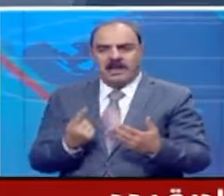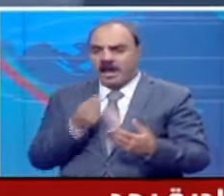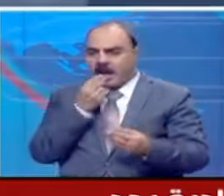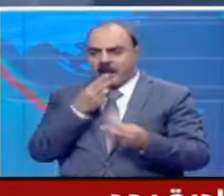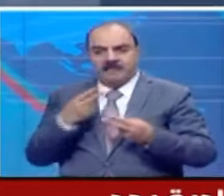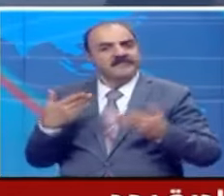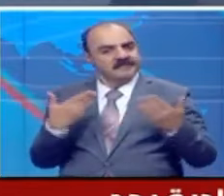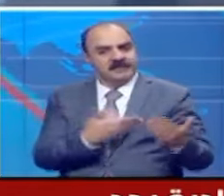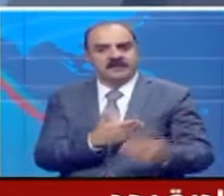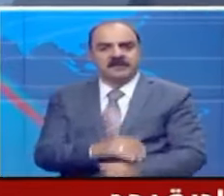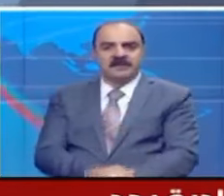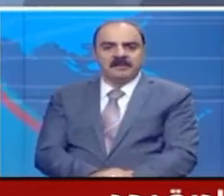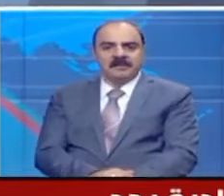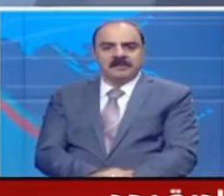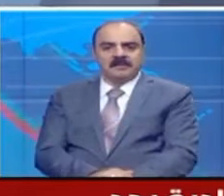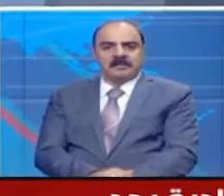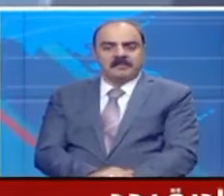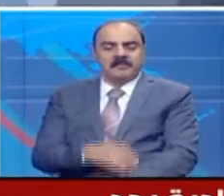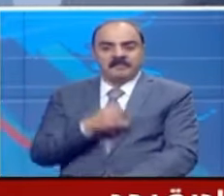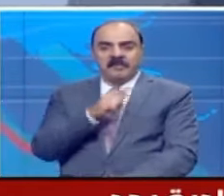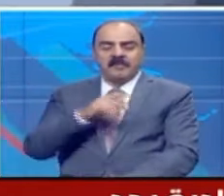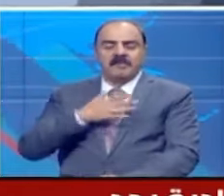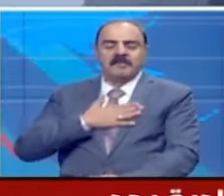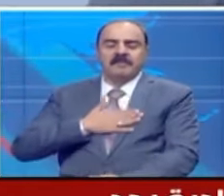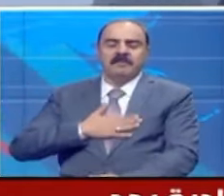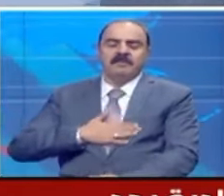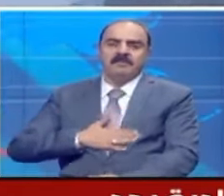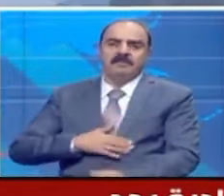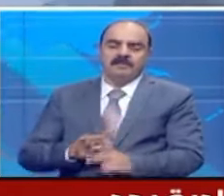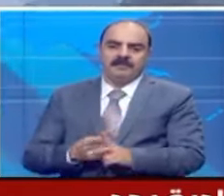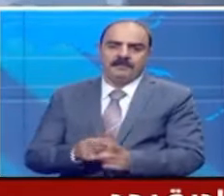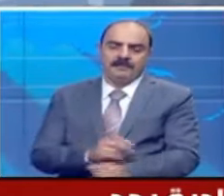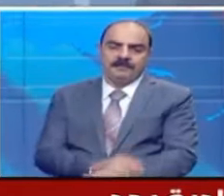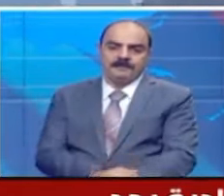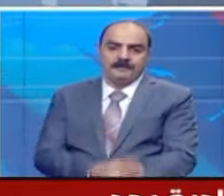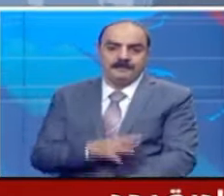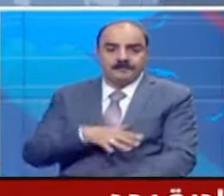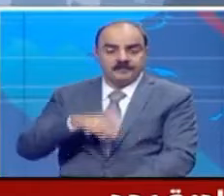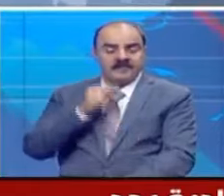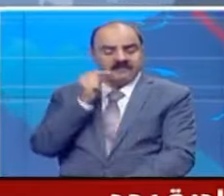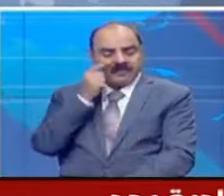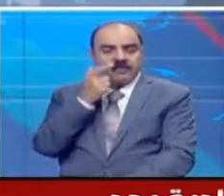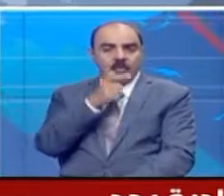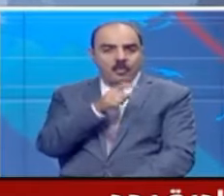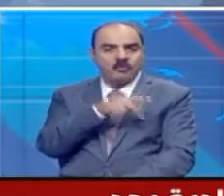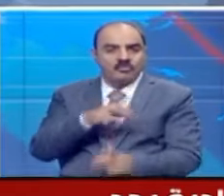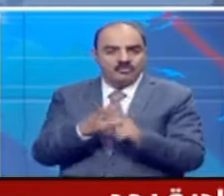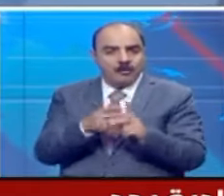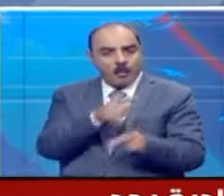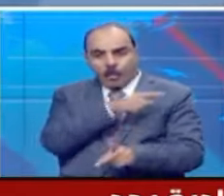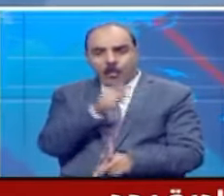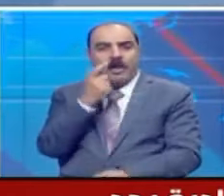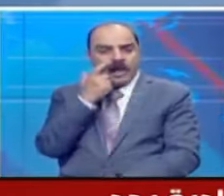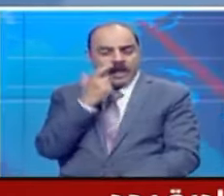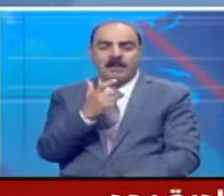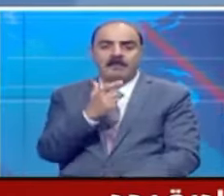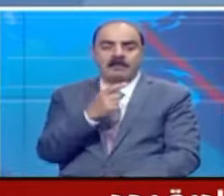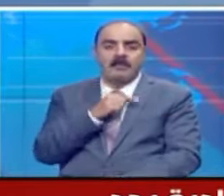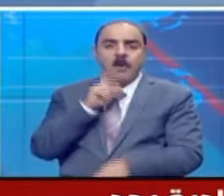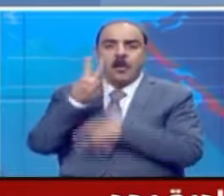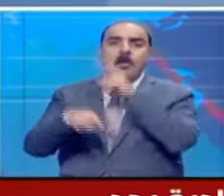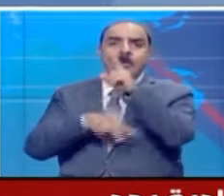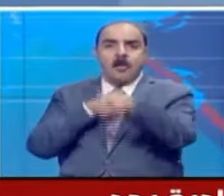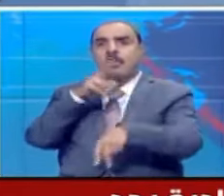غذائية، وده بيمنح طمأنينة أكثر بالنسبة للمواطن. محتاجين ان احنا نكون اكثر ايجابيه في خلال الفتره اللي جايه،